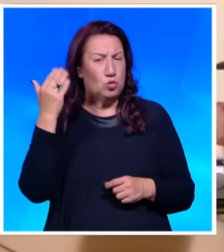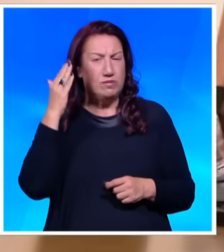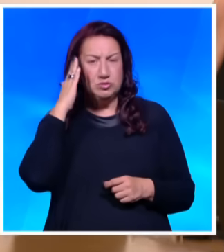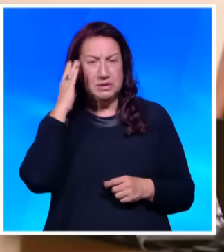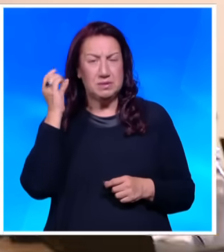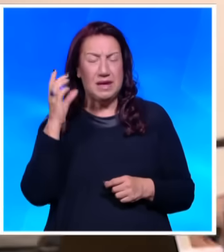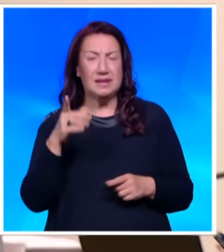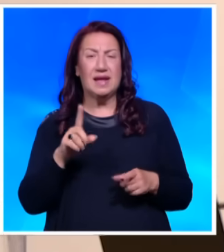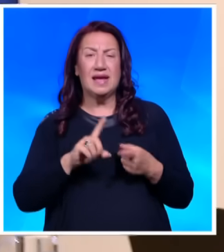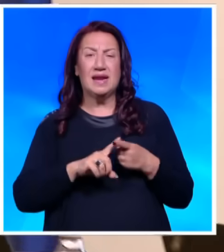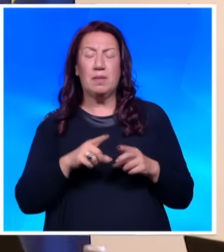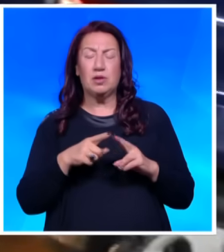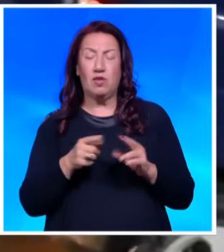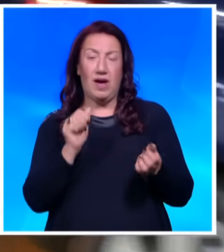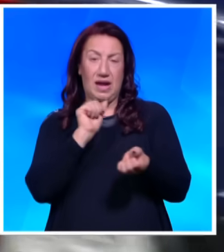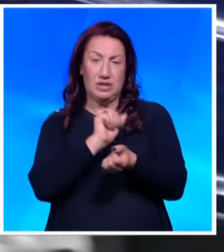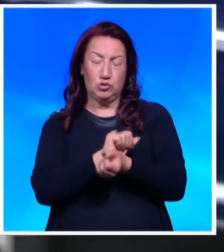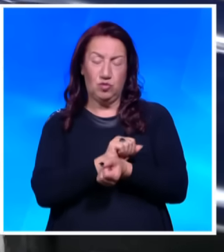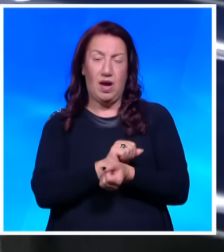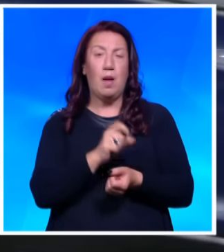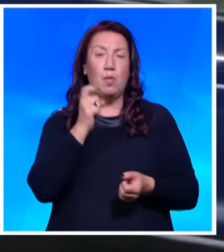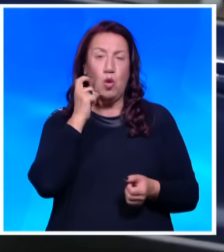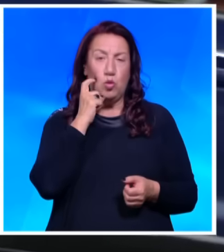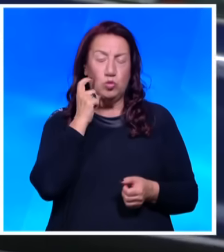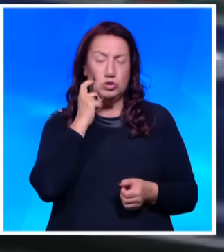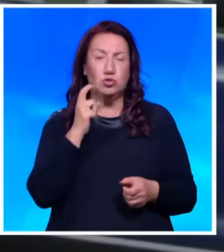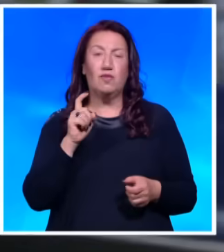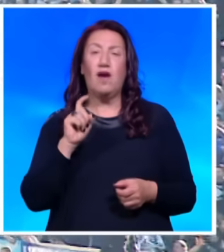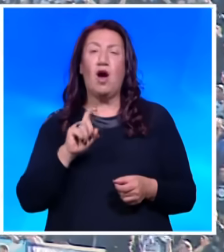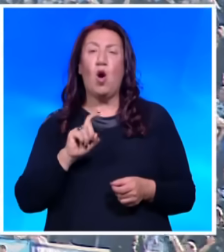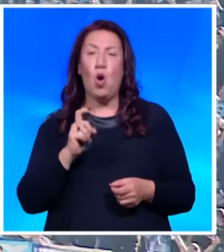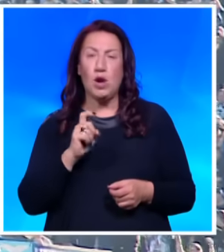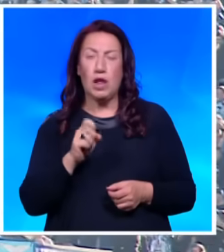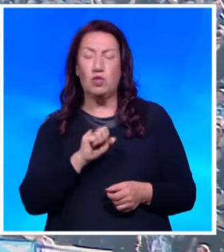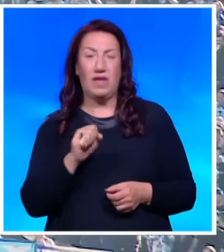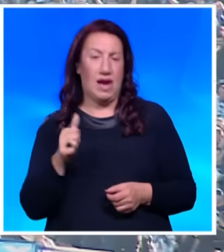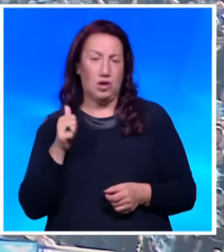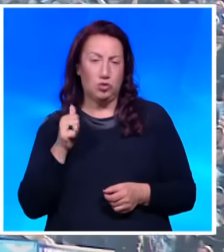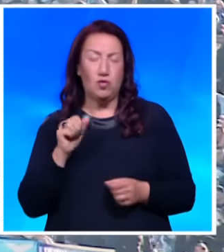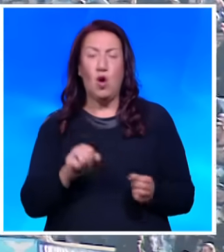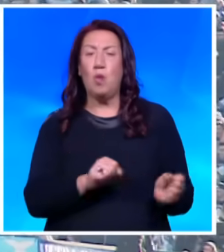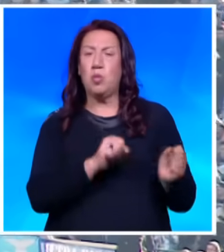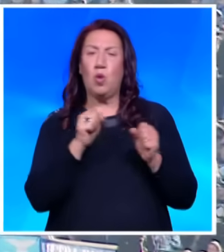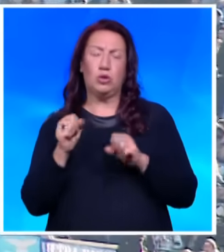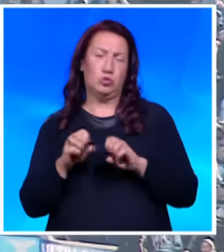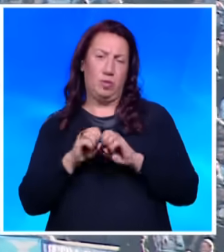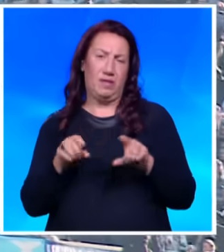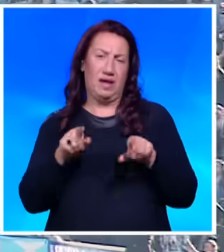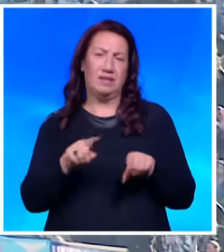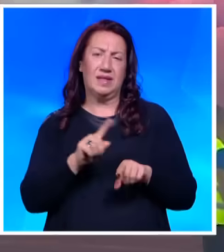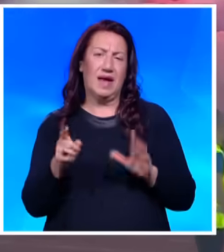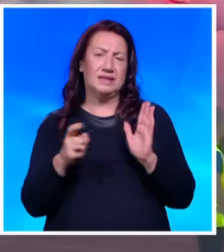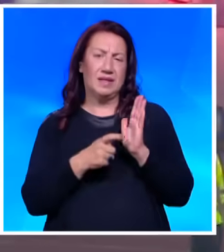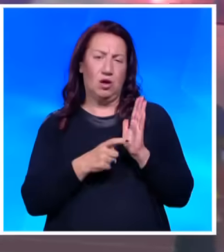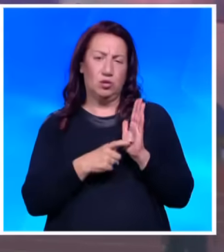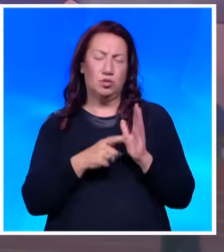арестува Борисов, Горанов и Арнаудова. По-късно съдът обяви арестите за незаконни. От Дубай Божков прехвърля